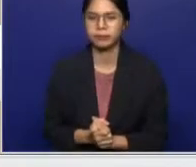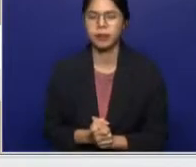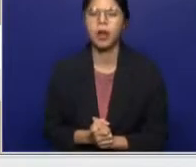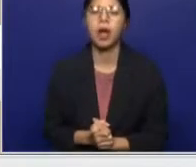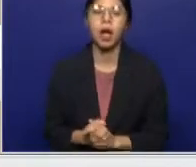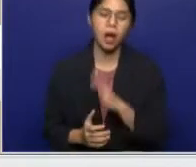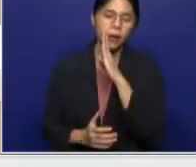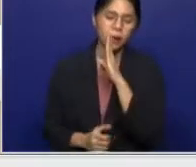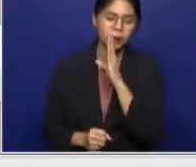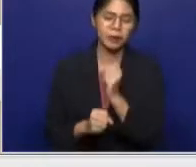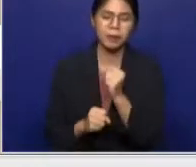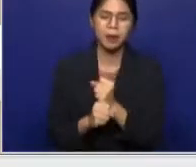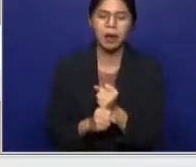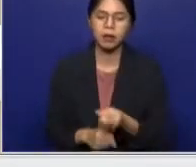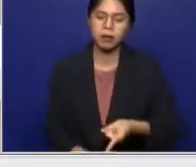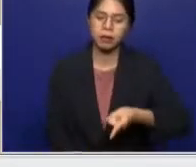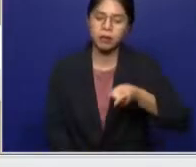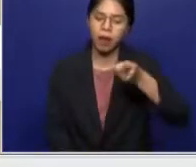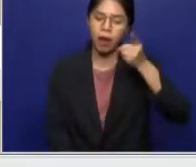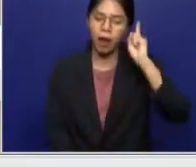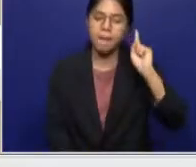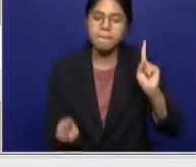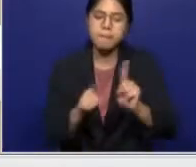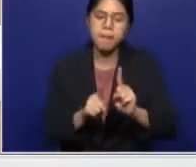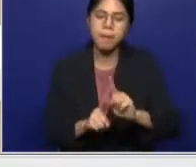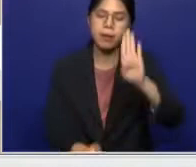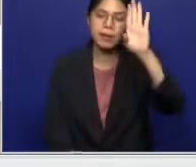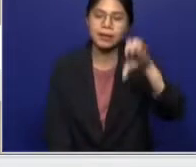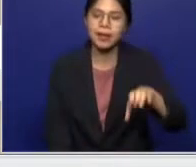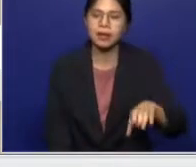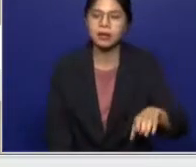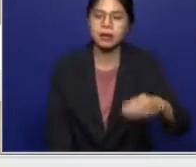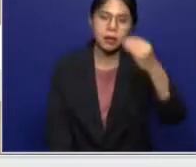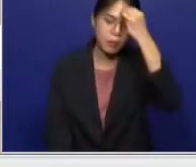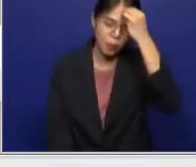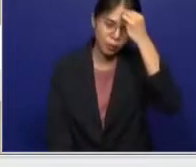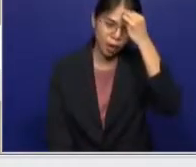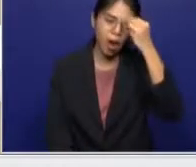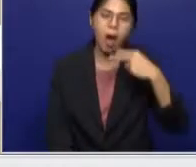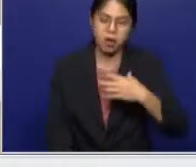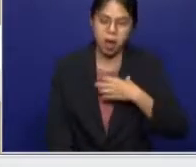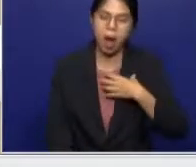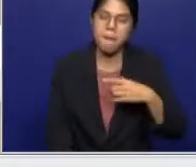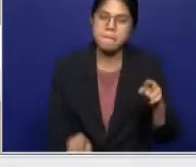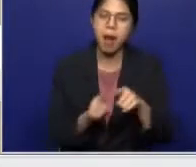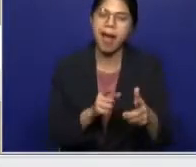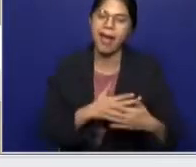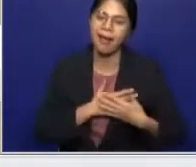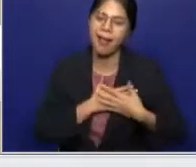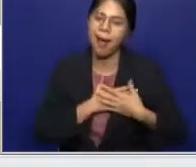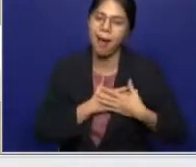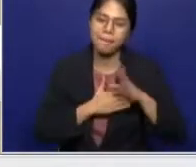านๆเหมือนบริษัทญี่ปุ่นต้องการพนักงานที่มีความกตัญญูรู้คุณต่อองค์ก